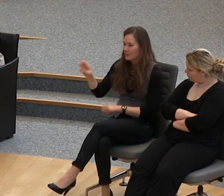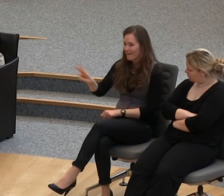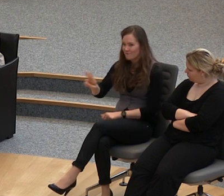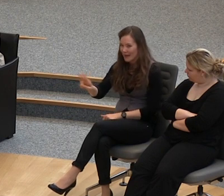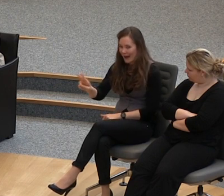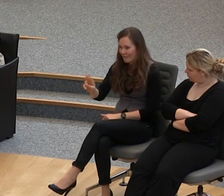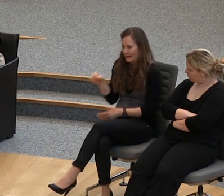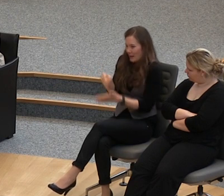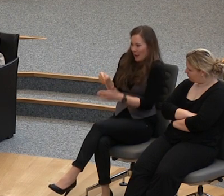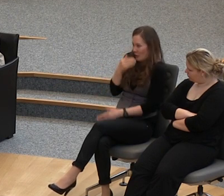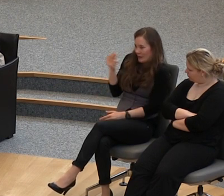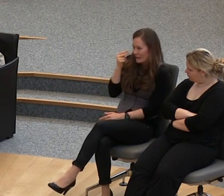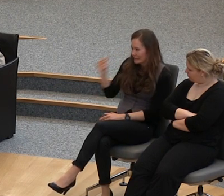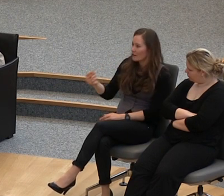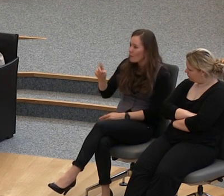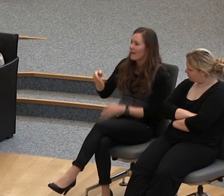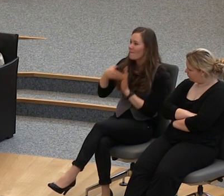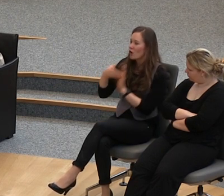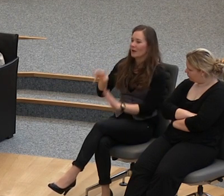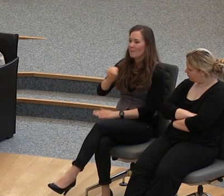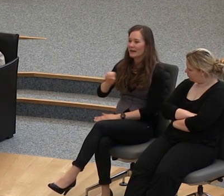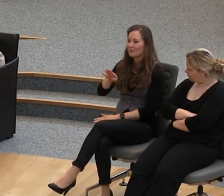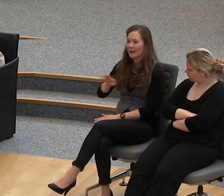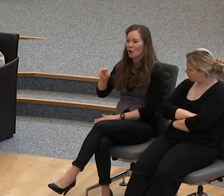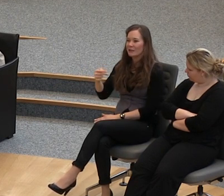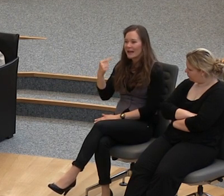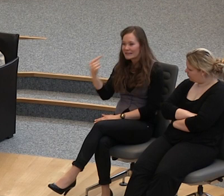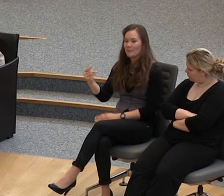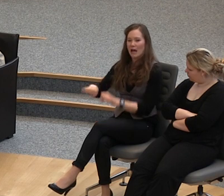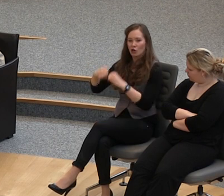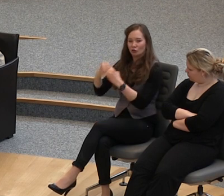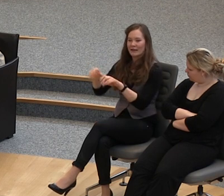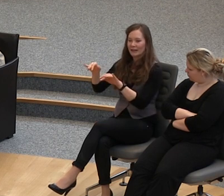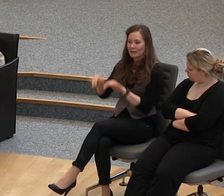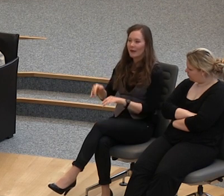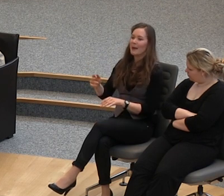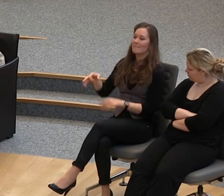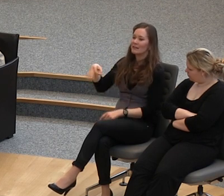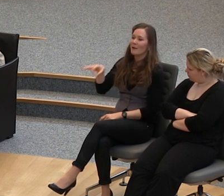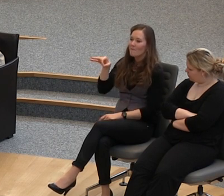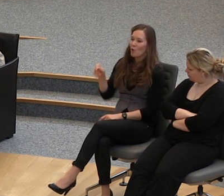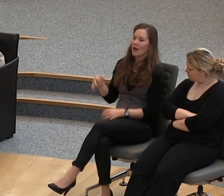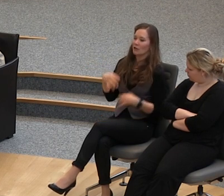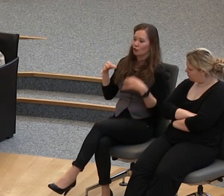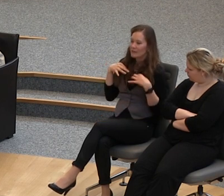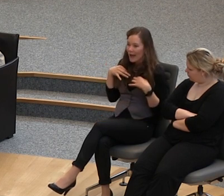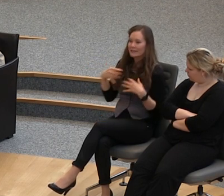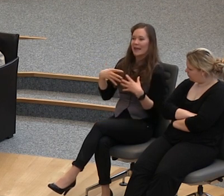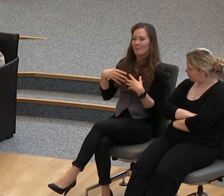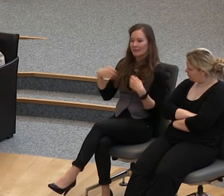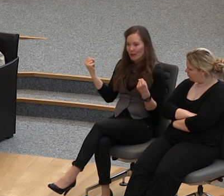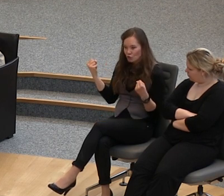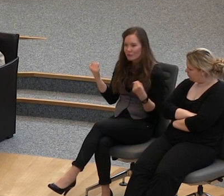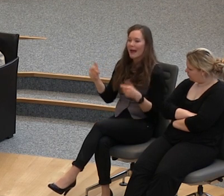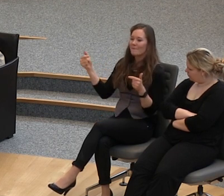eben dann nicht mitverfolgt haben. Marlies Bredehorst ist Staatssekretärin im Ministerium für Gesundheit, Emanzipation, Pflege und Alter,